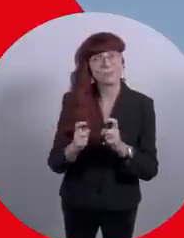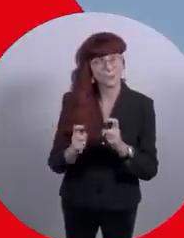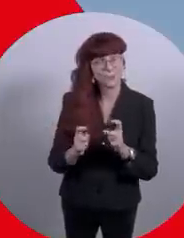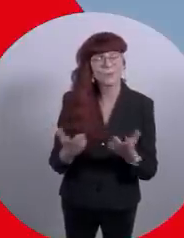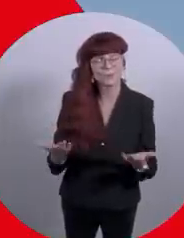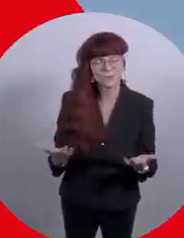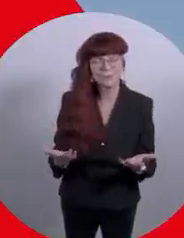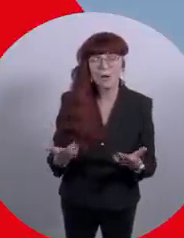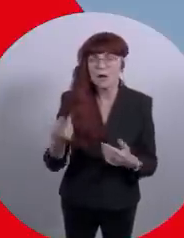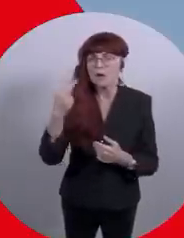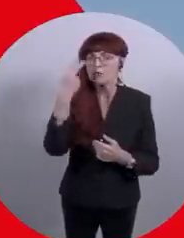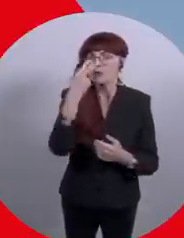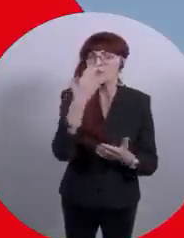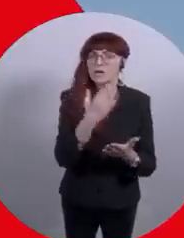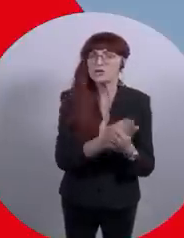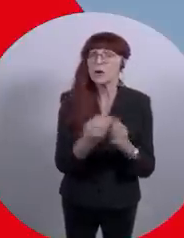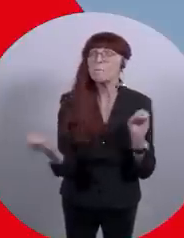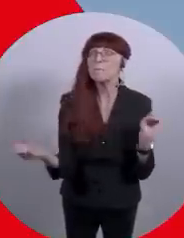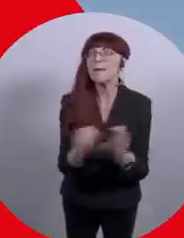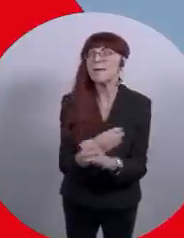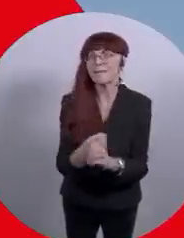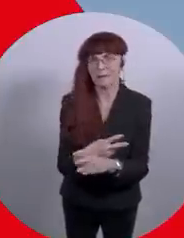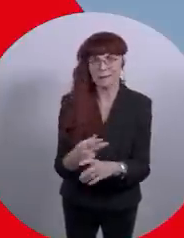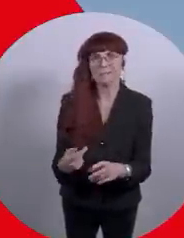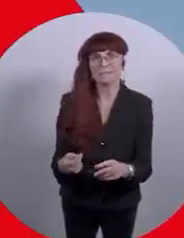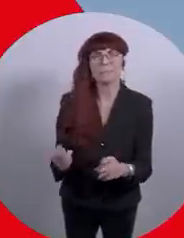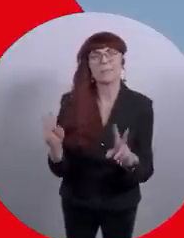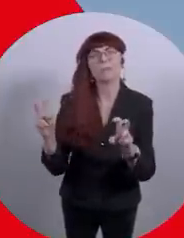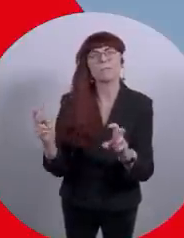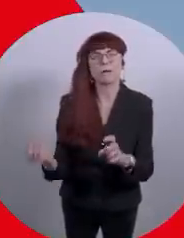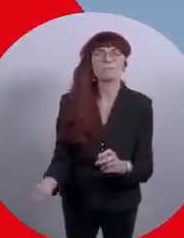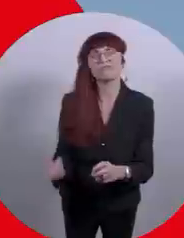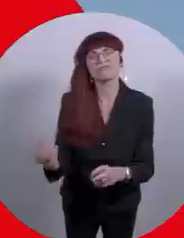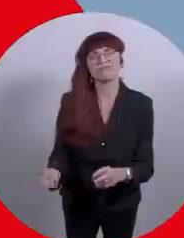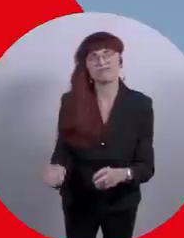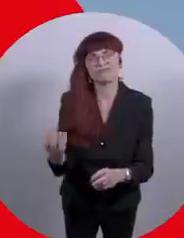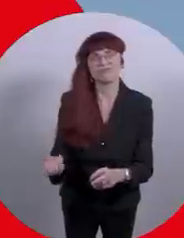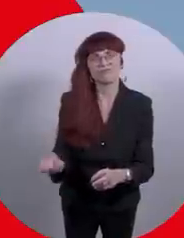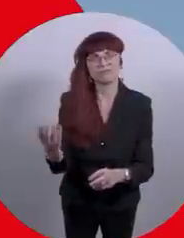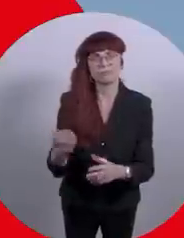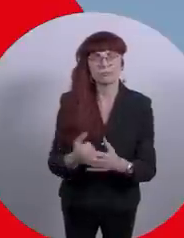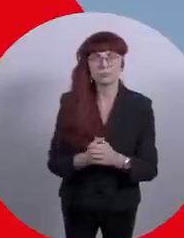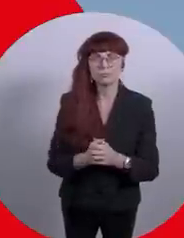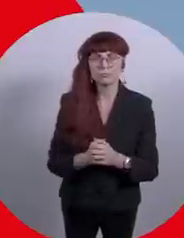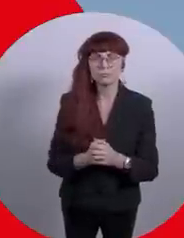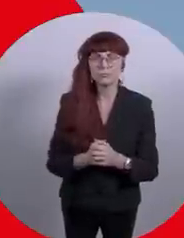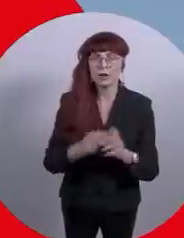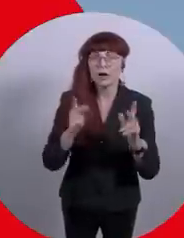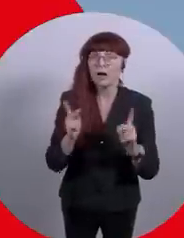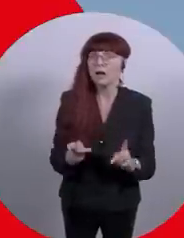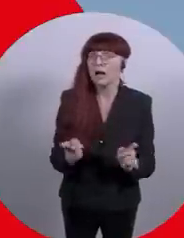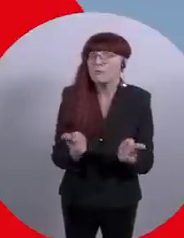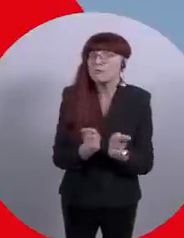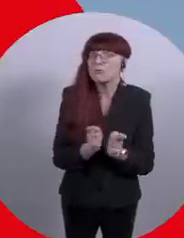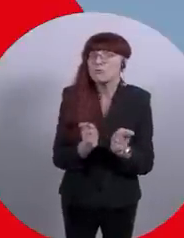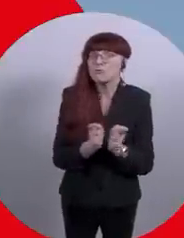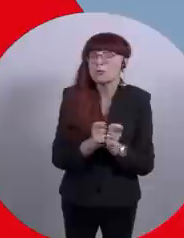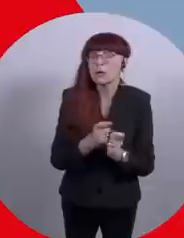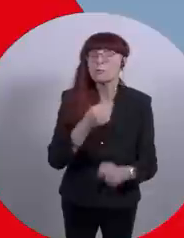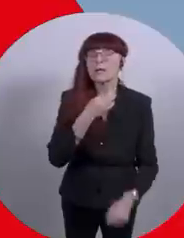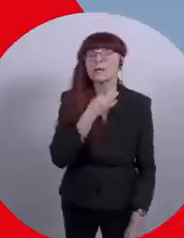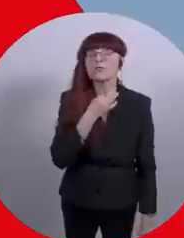ich verstehe das weil es auch in den Medien thematisiert wird naja funktioniert das überhaupt mit der Stimme